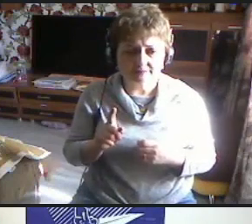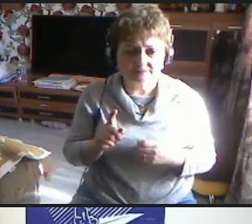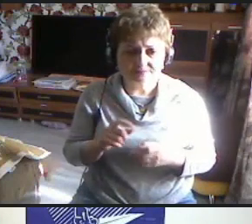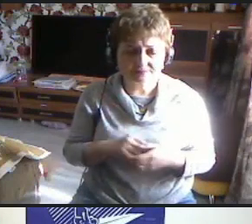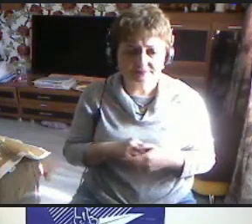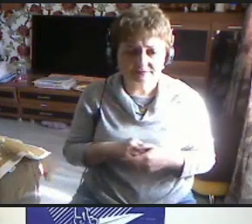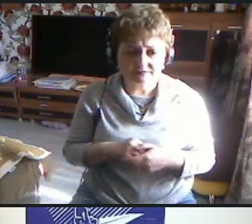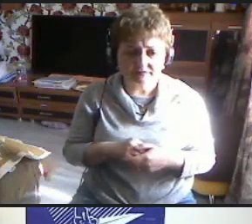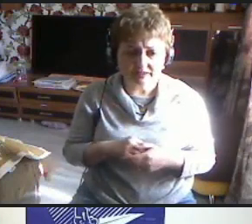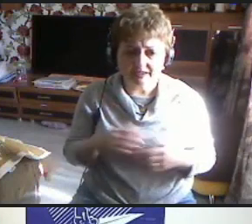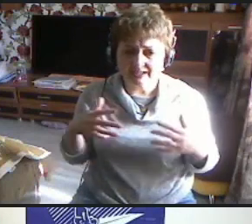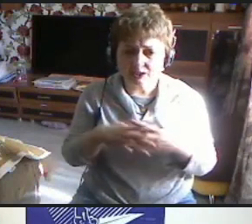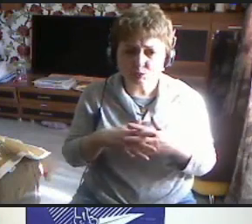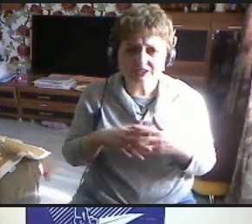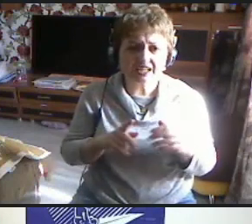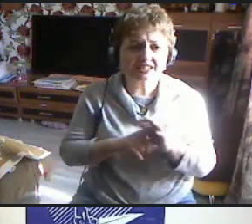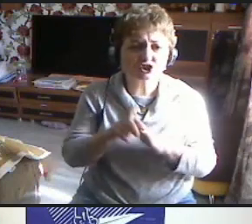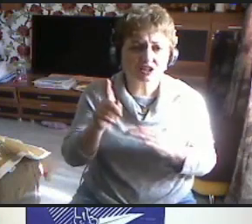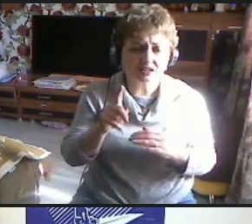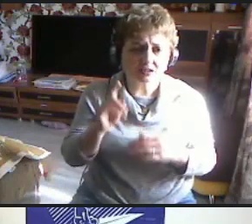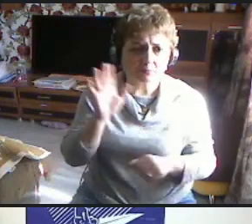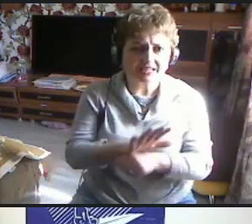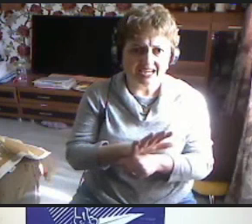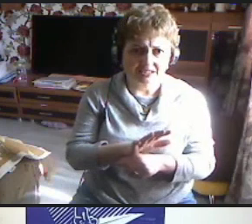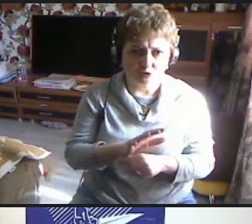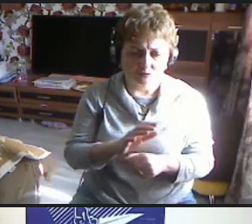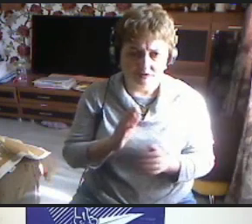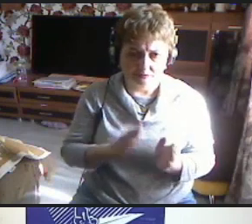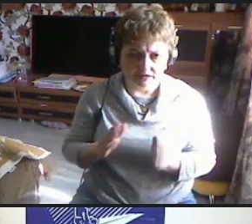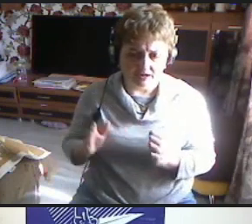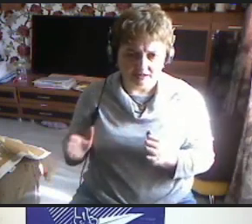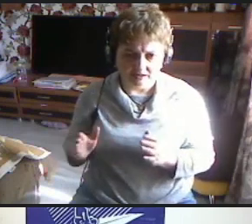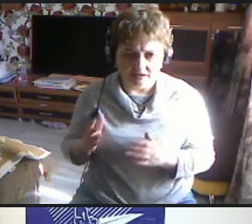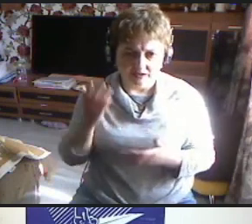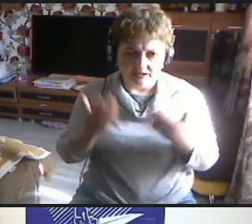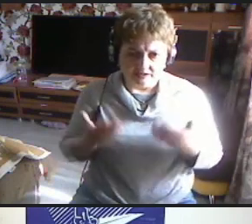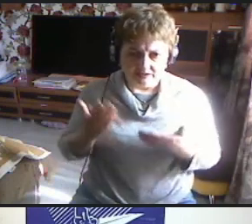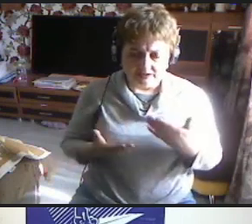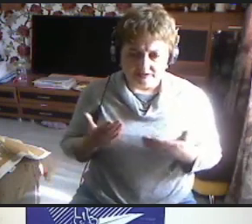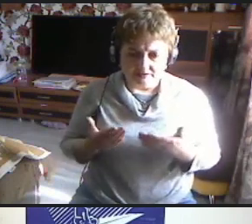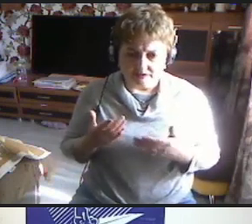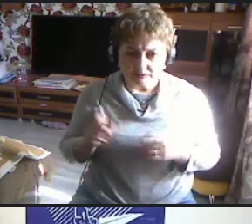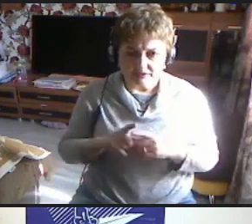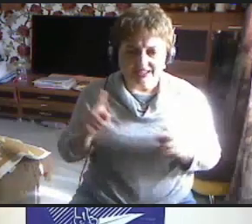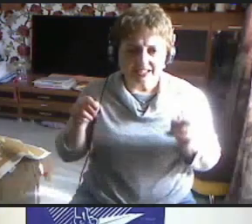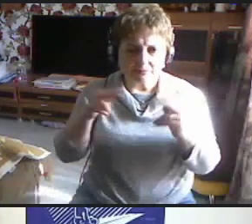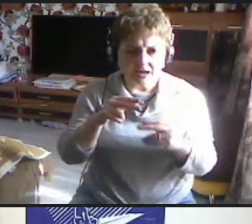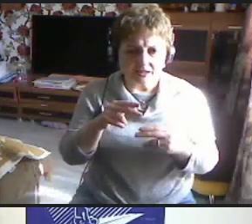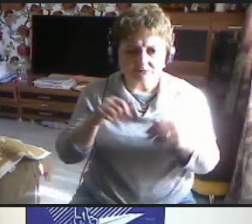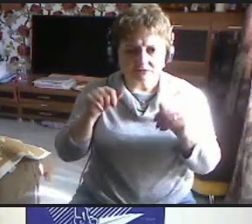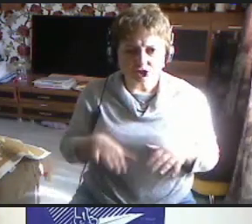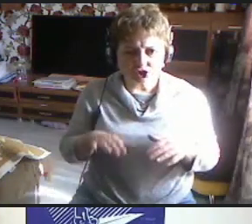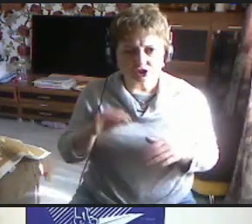инклюзия начинается в приказном порядке. И если, скажем, департамент решил и директор